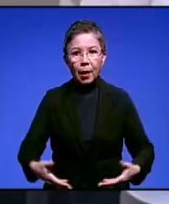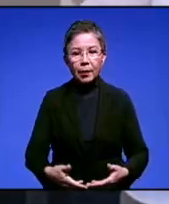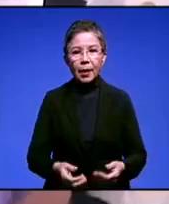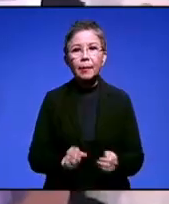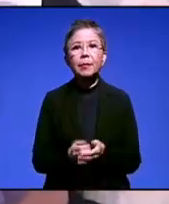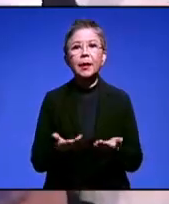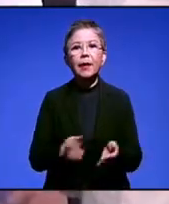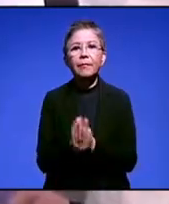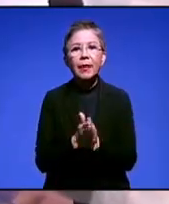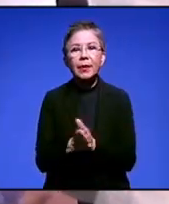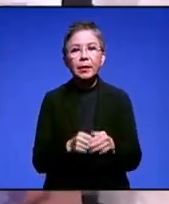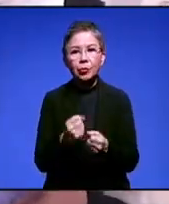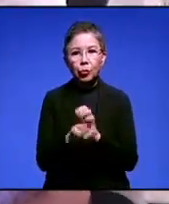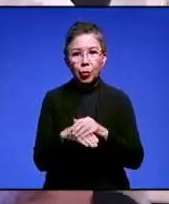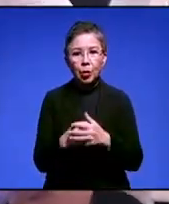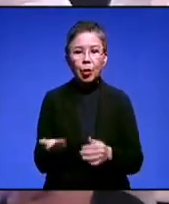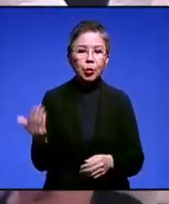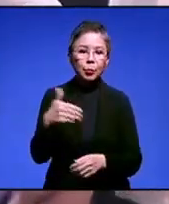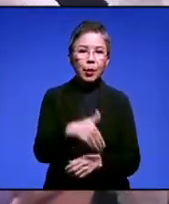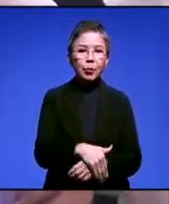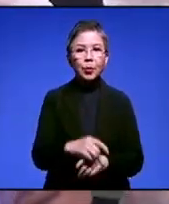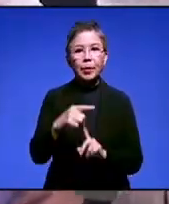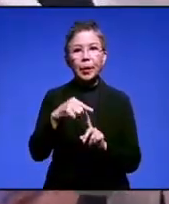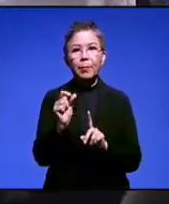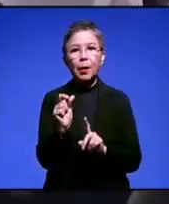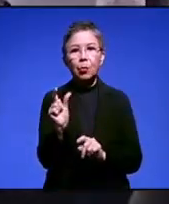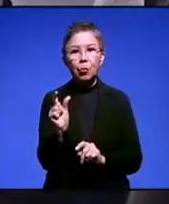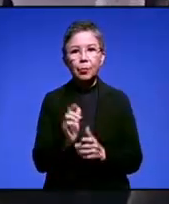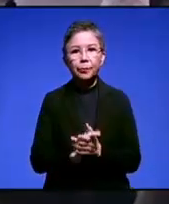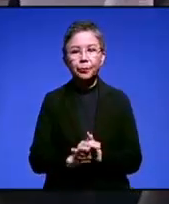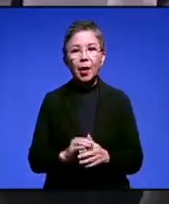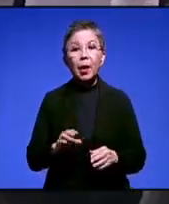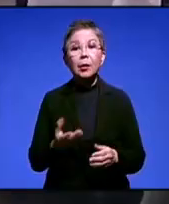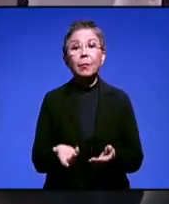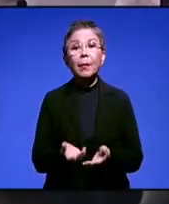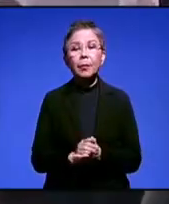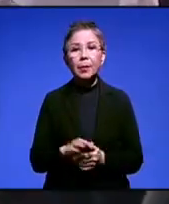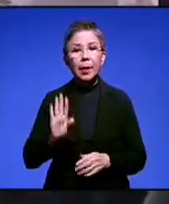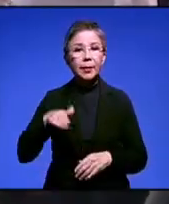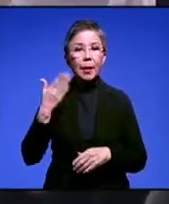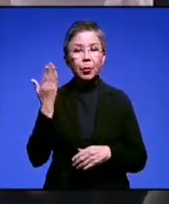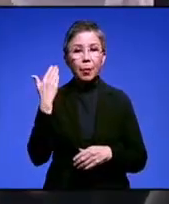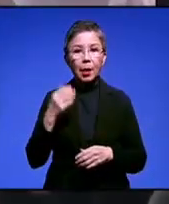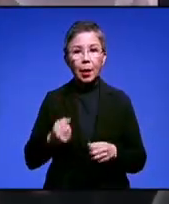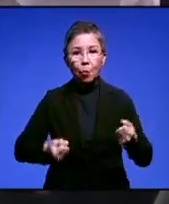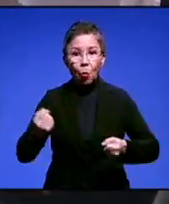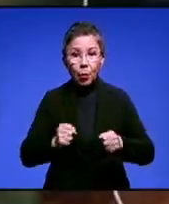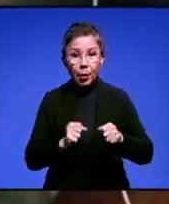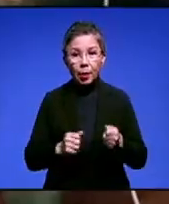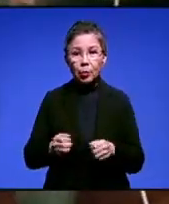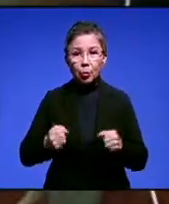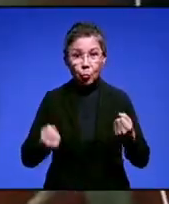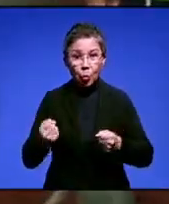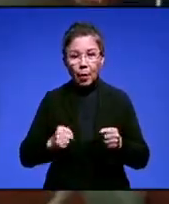fasilitas cuci tangan sebelum memasuki area TPU Aamir saya meninggal dunia Sabtu kemarin setelah mobil sport yang